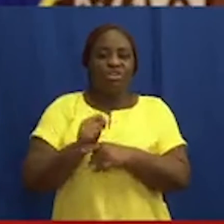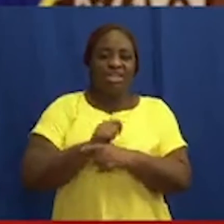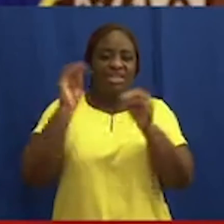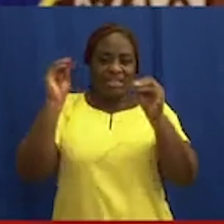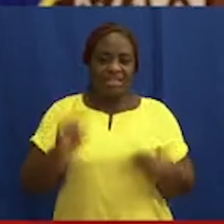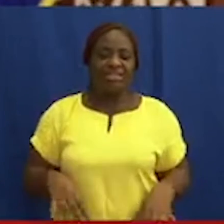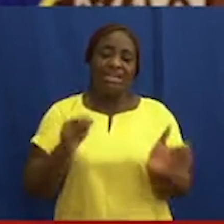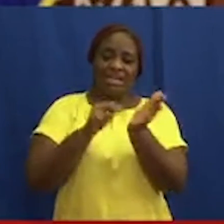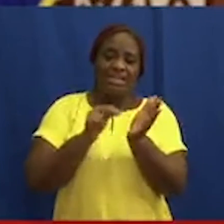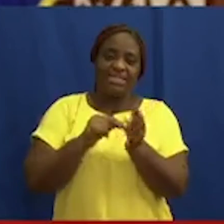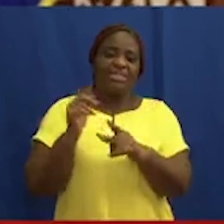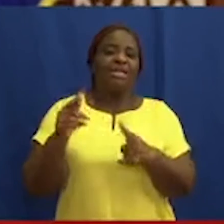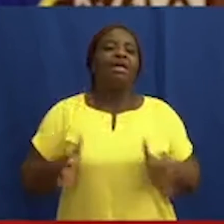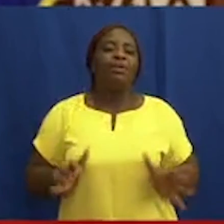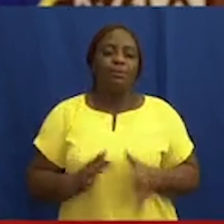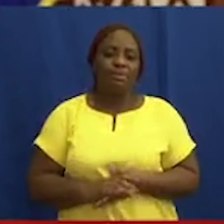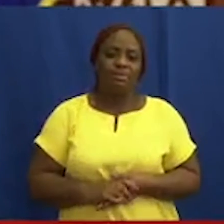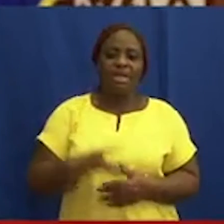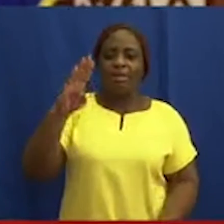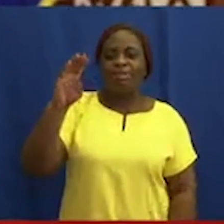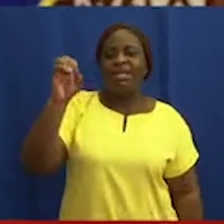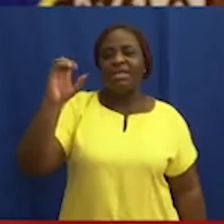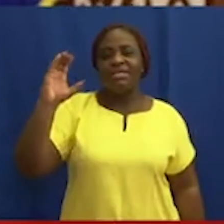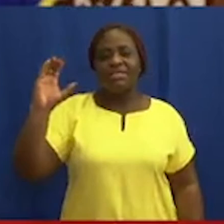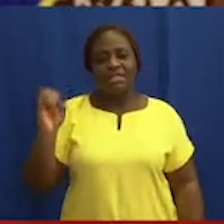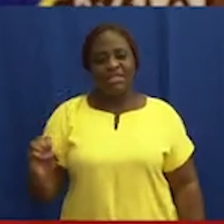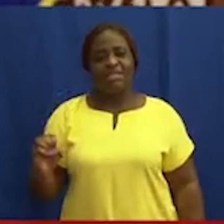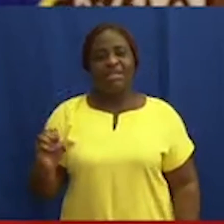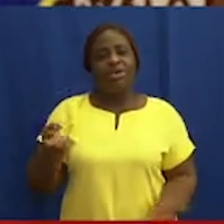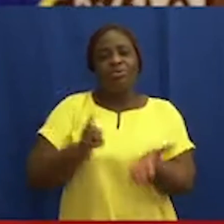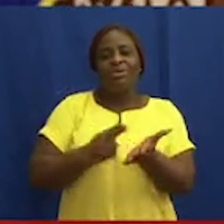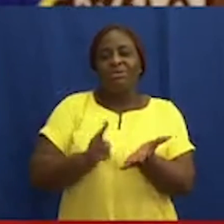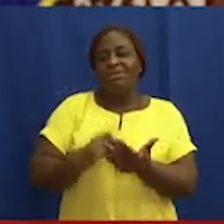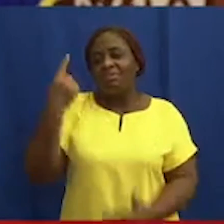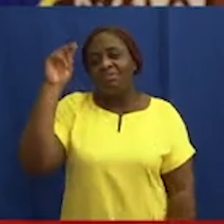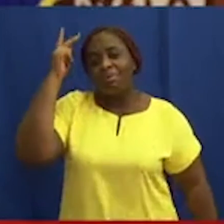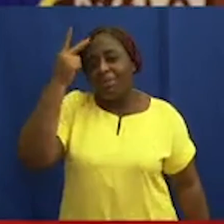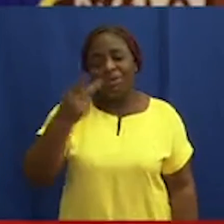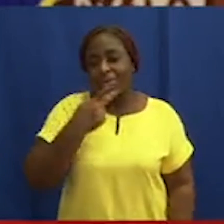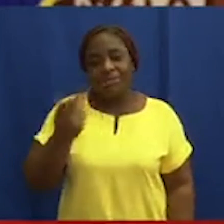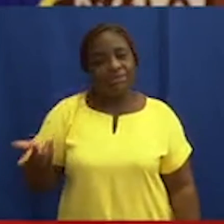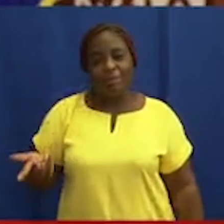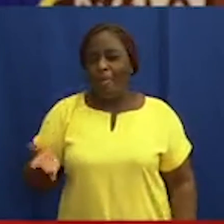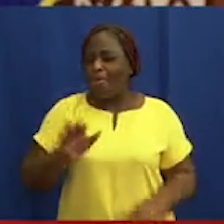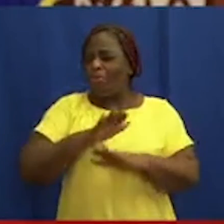muna cikin wannan abin, kuma ina kira ga al'umman kasar Ghana na duk mu